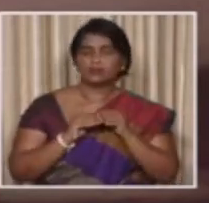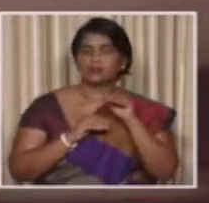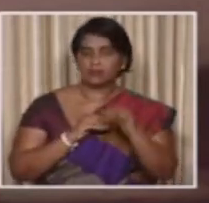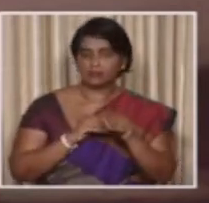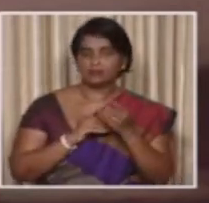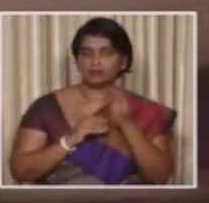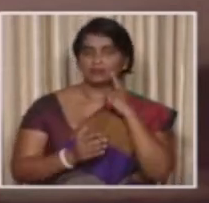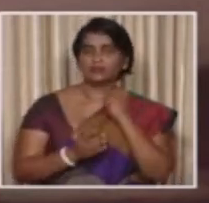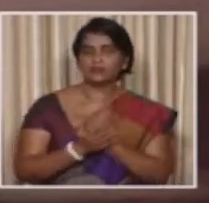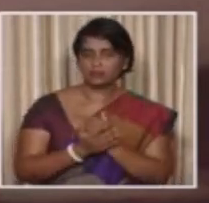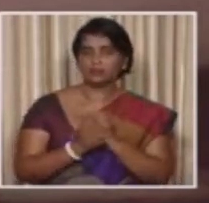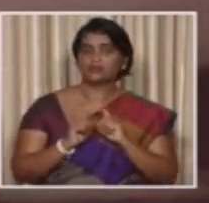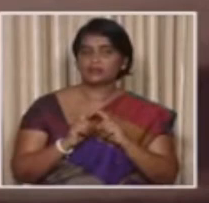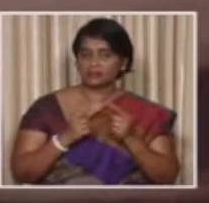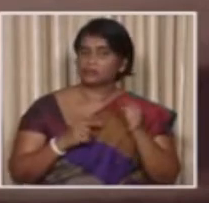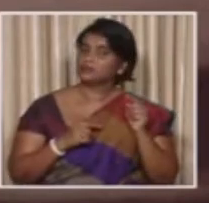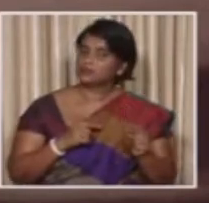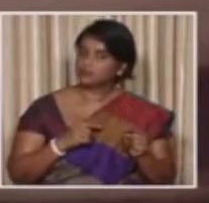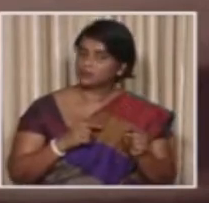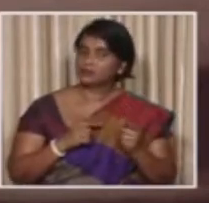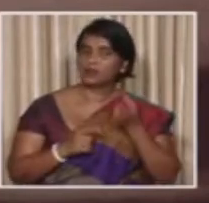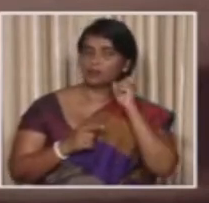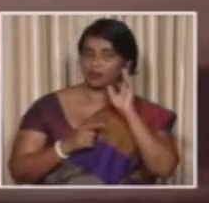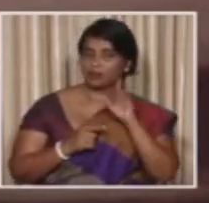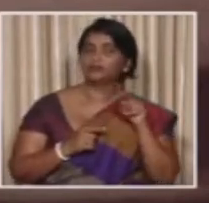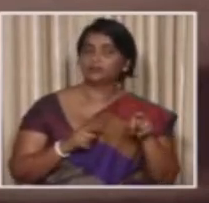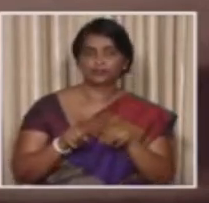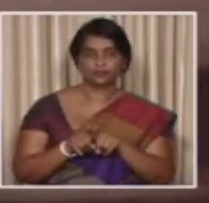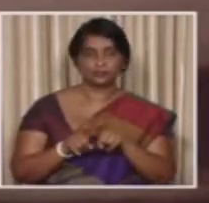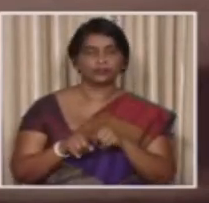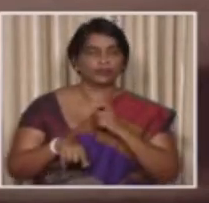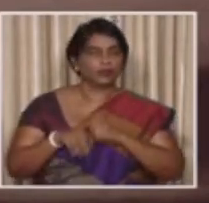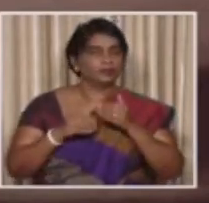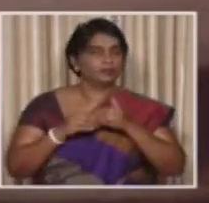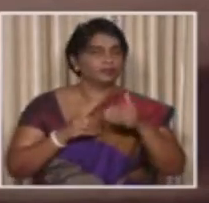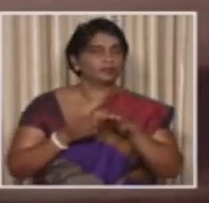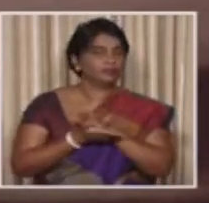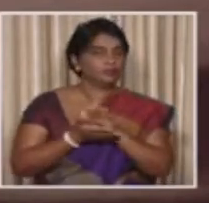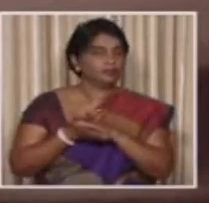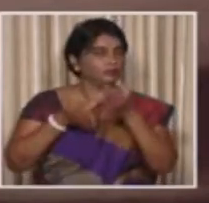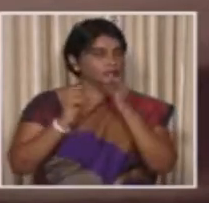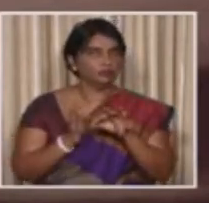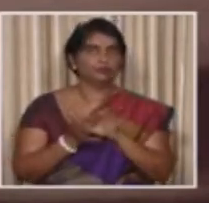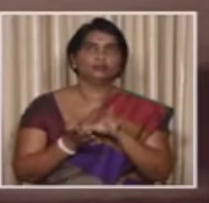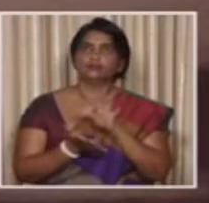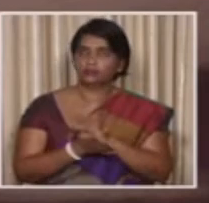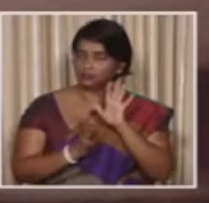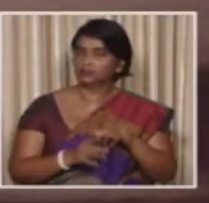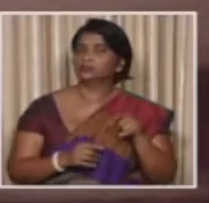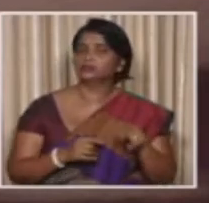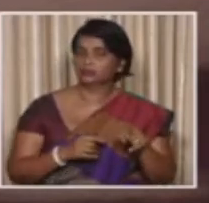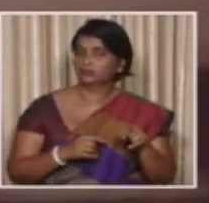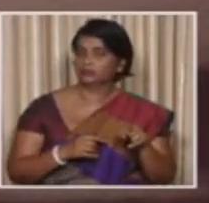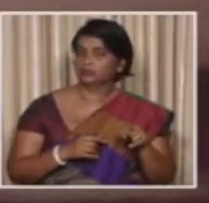tikak pidakari wenas ප්‍රමාද වෙනවා ඒ නිසා තමයි අපි කාලය අරගෙන මේක අපි හරියට තීන්දුවක් ගන්න ඕනේ නිසා තමයි